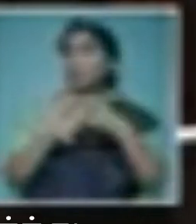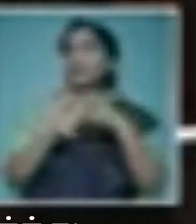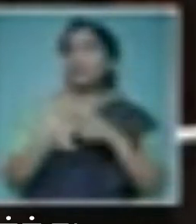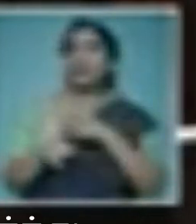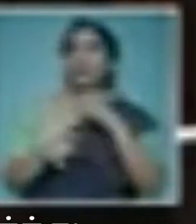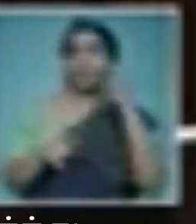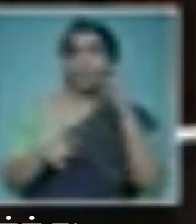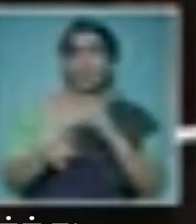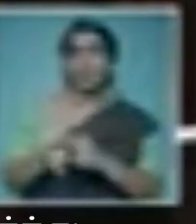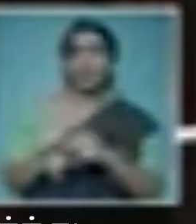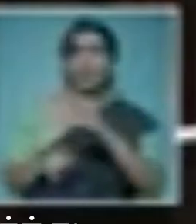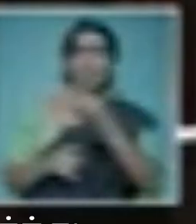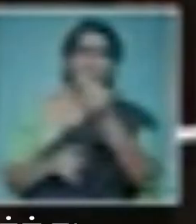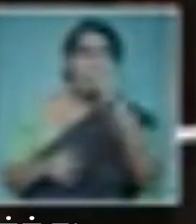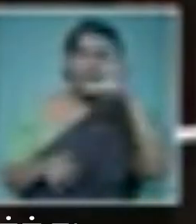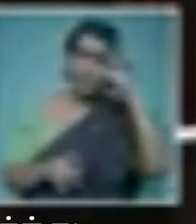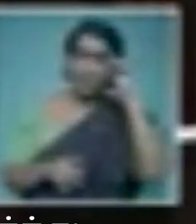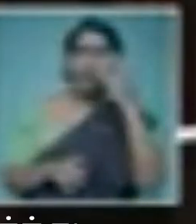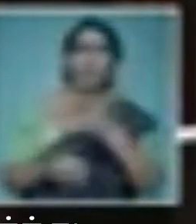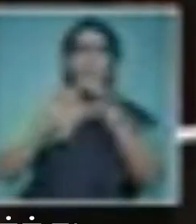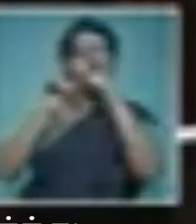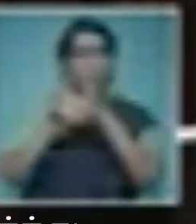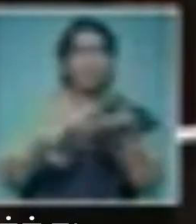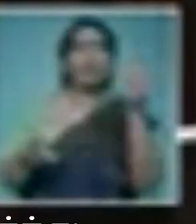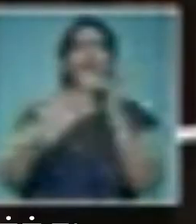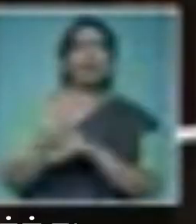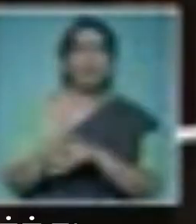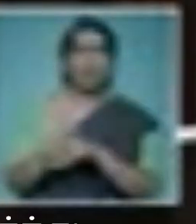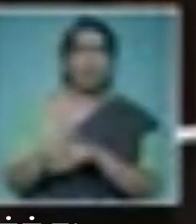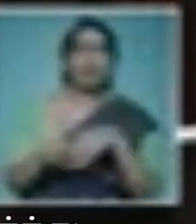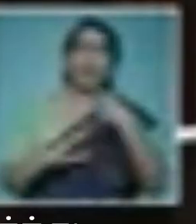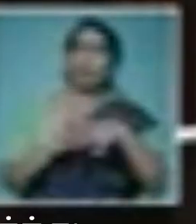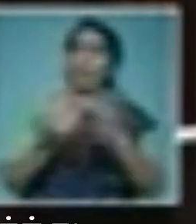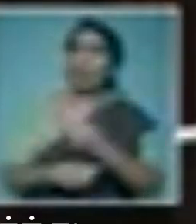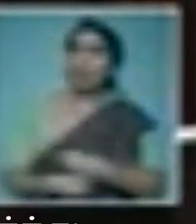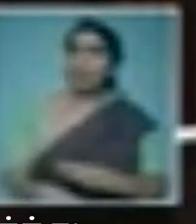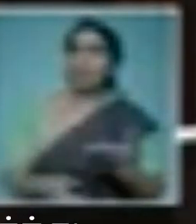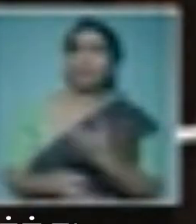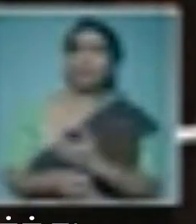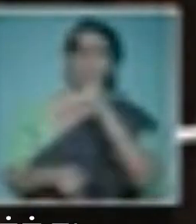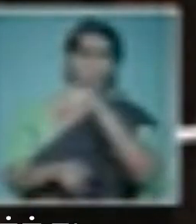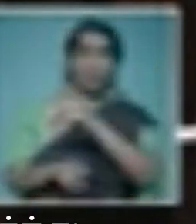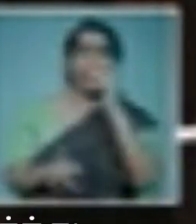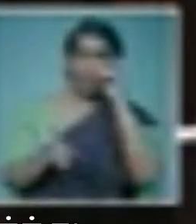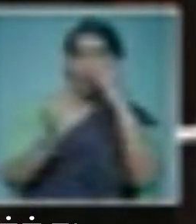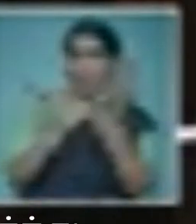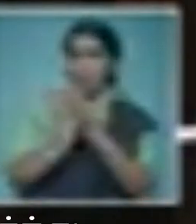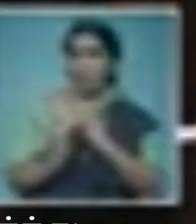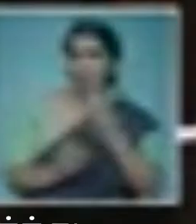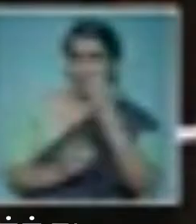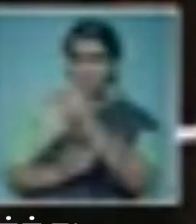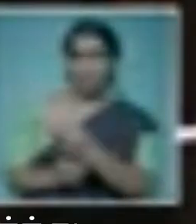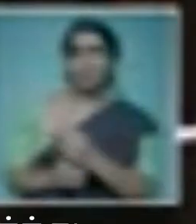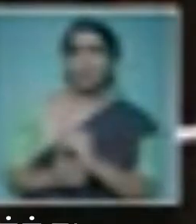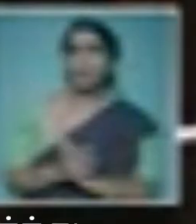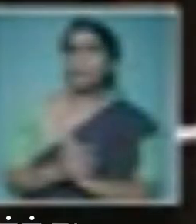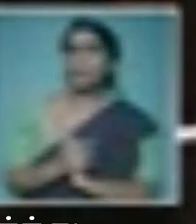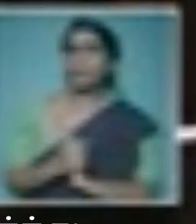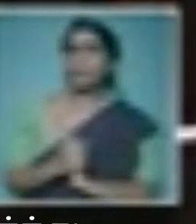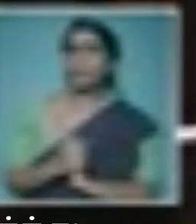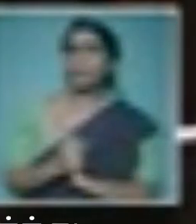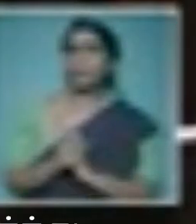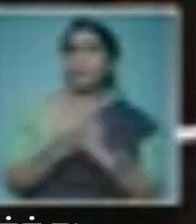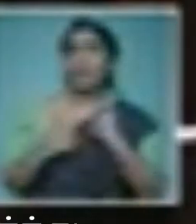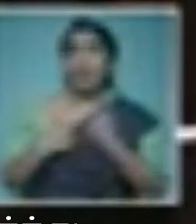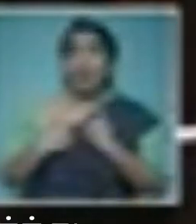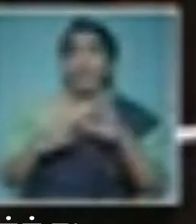බජට් එකේ කෑල්ලක්වත් දන්නේ නෑ මෙන්න මේ වගේ කට්ටිය පත් කරා තමයි මේ මේ මේ රට විනාශ වෙන්නේ මෙන්න තියනවා ඔබතුමාට මං කොලේ වන්නම් ප්‍රොපෝස් රිලීෆ් මේ ප්‍රොපෝස්